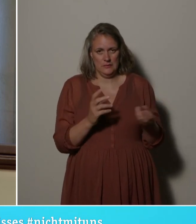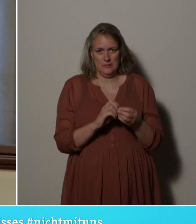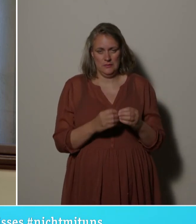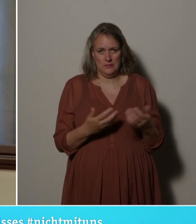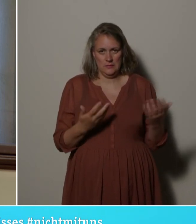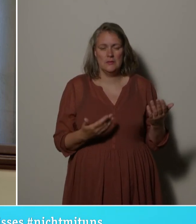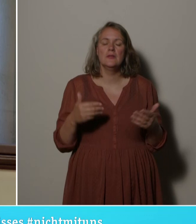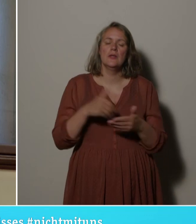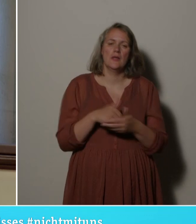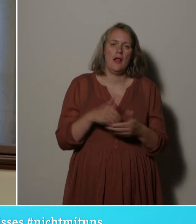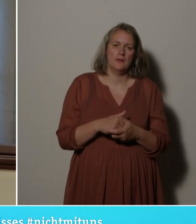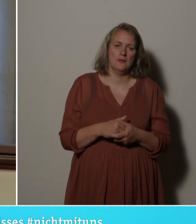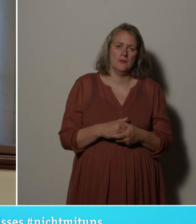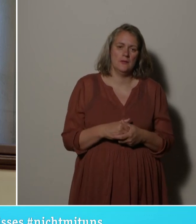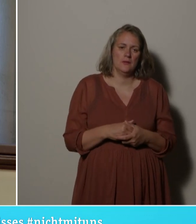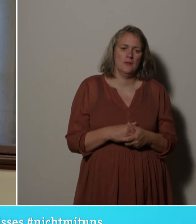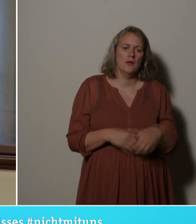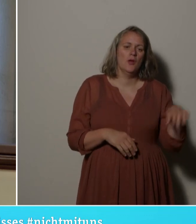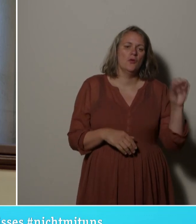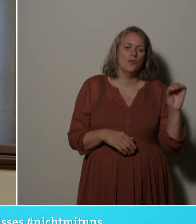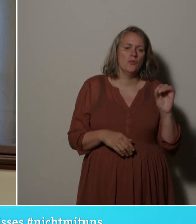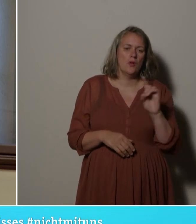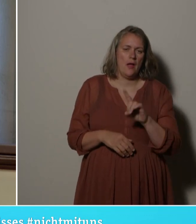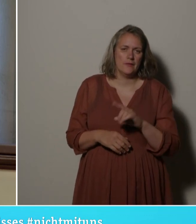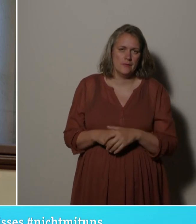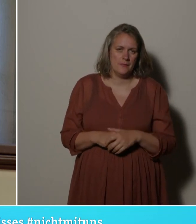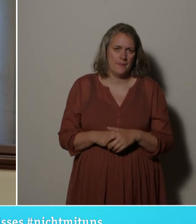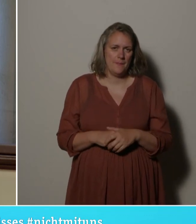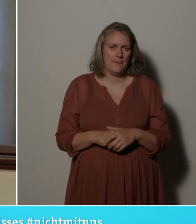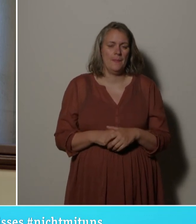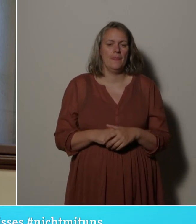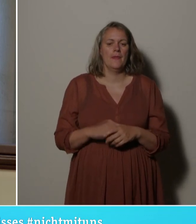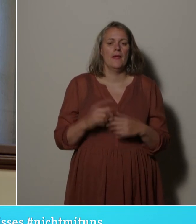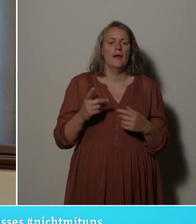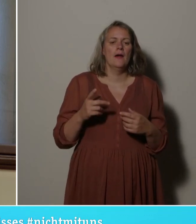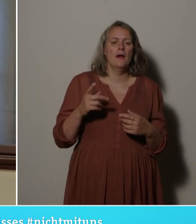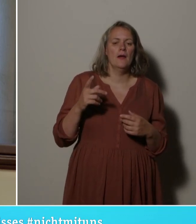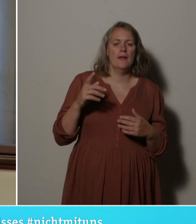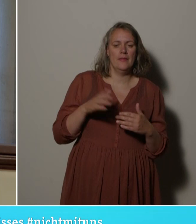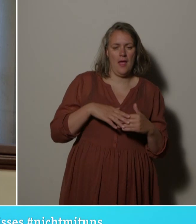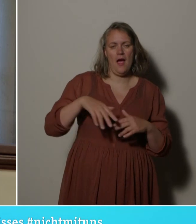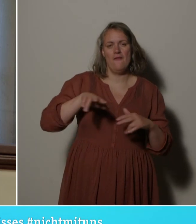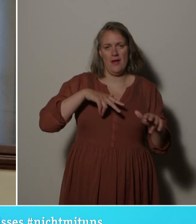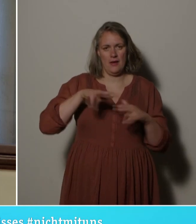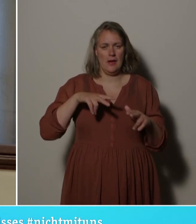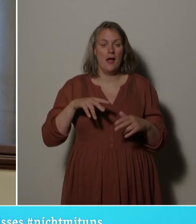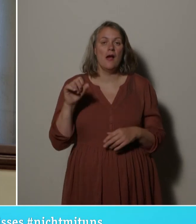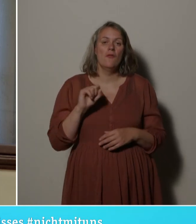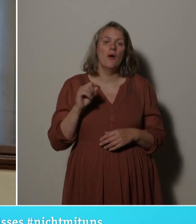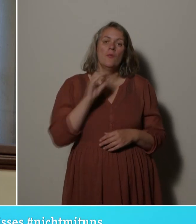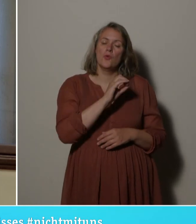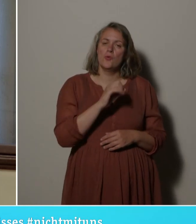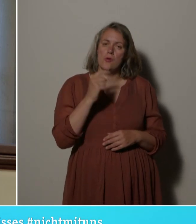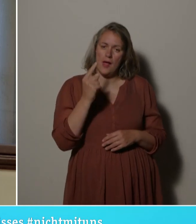Nun zu den Inhalten. Der 001, also es geht ja letztendlich hier andauernd um Nahverkehr. Warum? Weil der 001 im